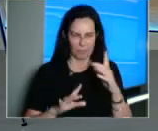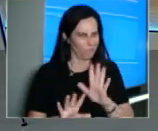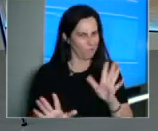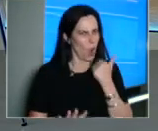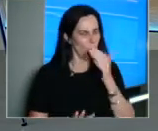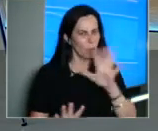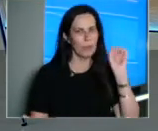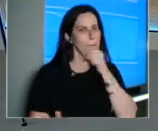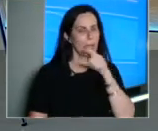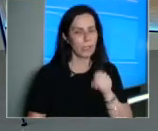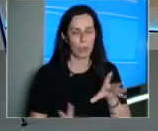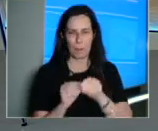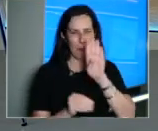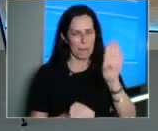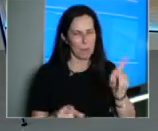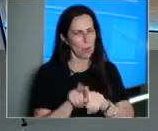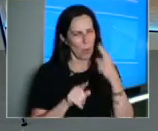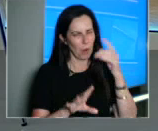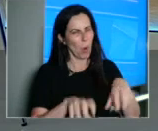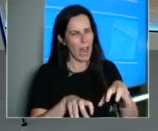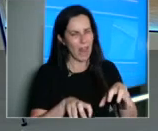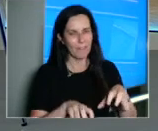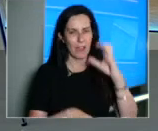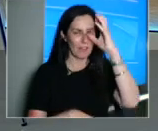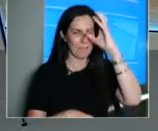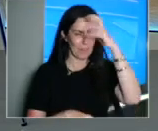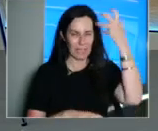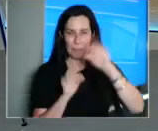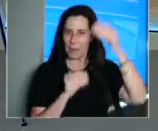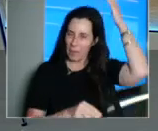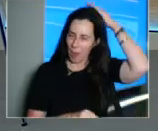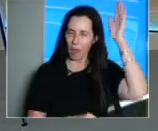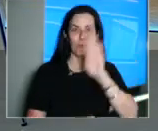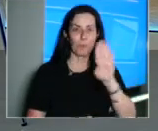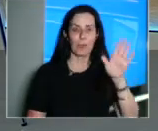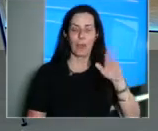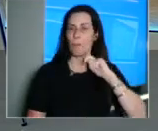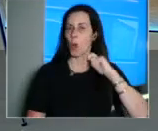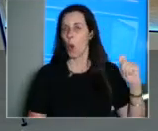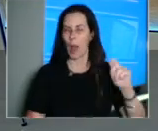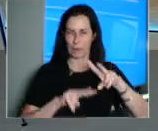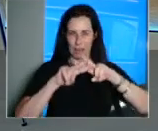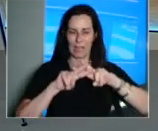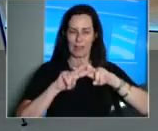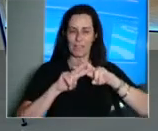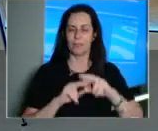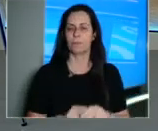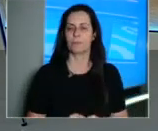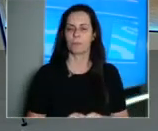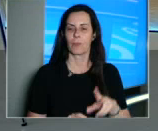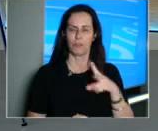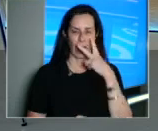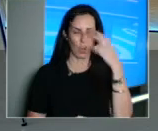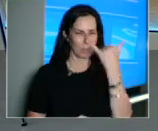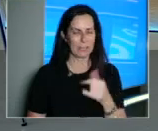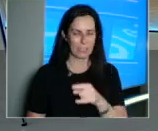מאוד אפלים בהיסטוריה עם נתניהו בדמות כלב וטראמפ עם כיפה ולנתניהו גם קולר של מגן דוד, אתם רואים את זה כאן